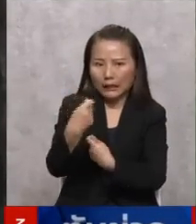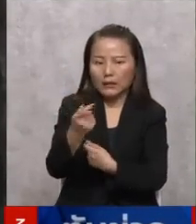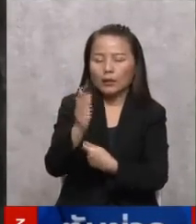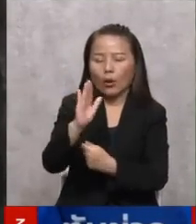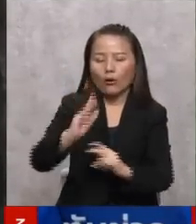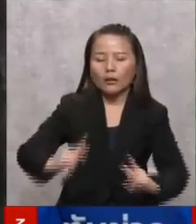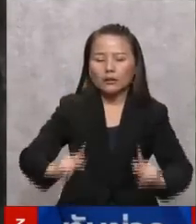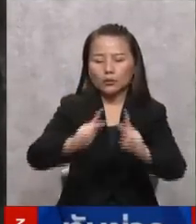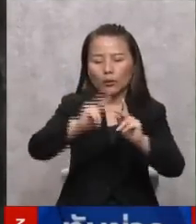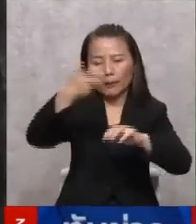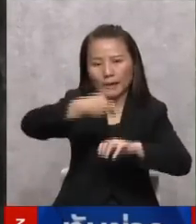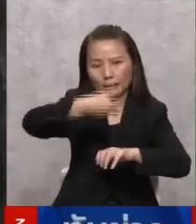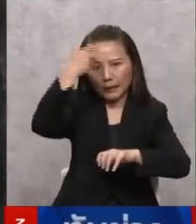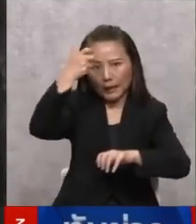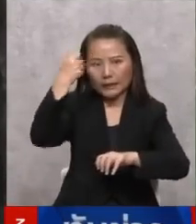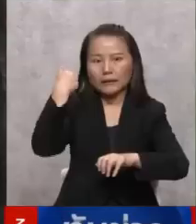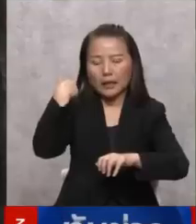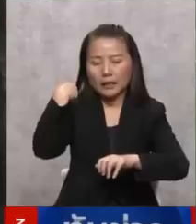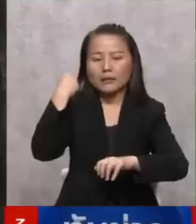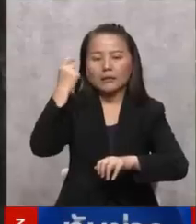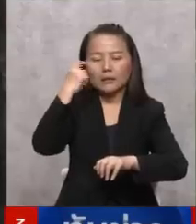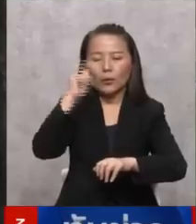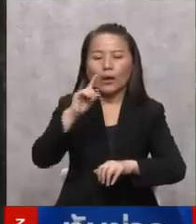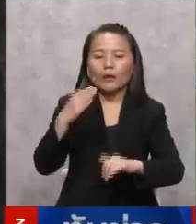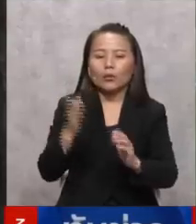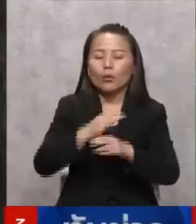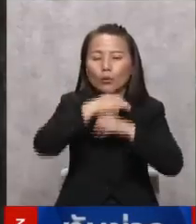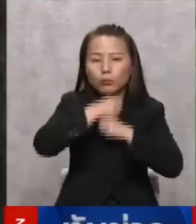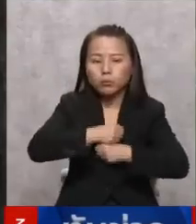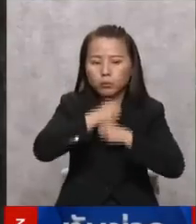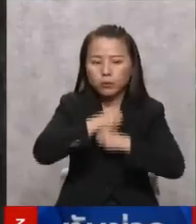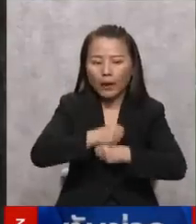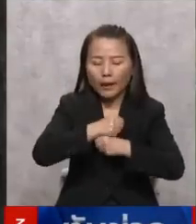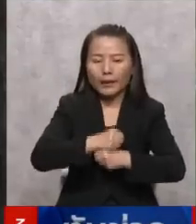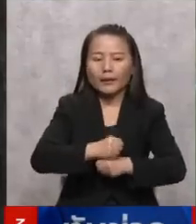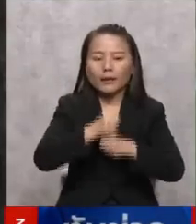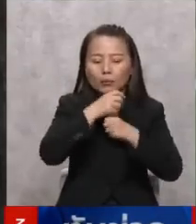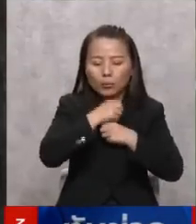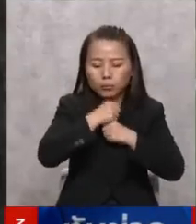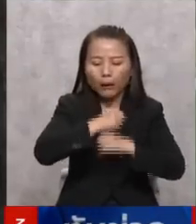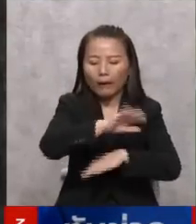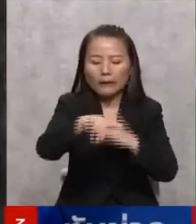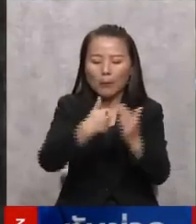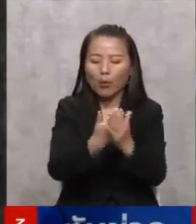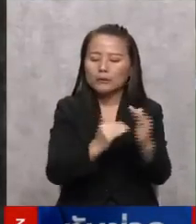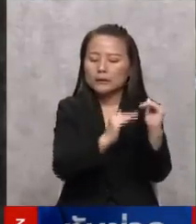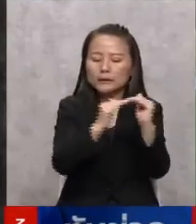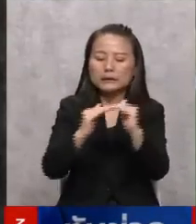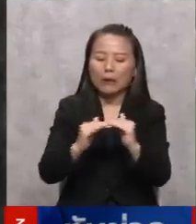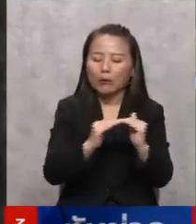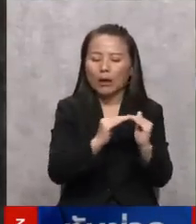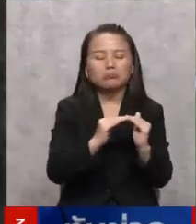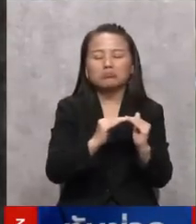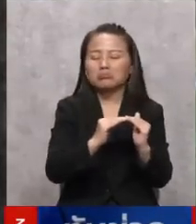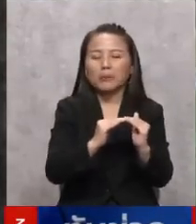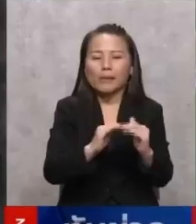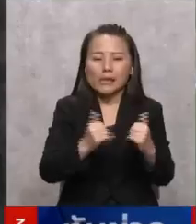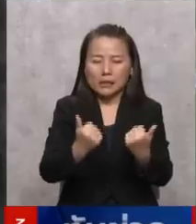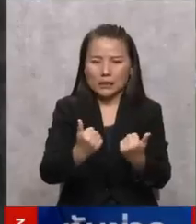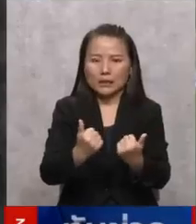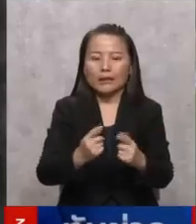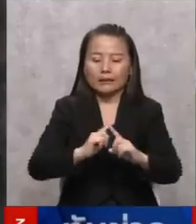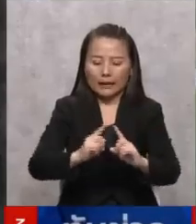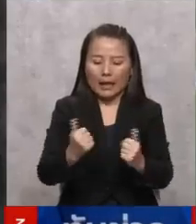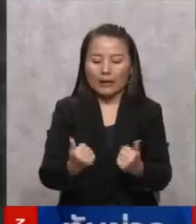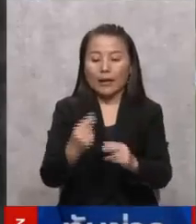ยนั้นถือว่าเป็นการสิ้นสุดการรับเบี้ยเลี้ยงผู้สูงอายุแบบทั่วหน้าอย่างถาวรที่มีมาแล้วกว่า14ปีนะครับแ